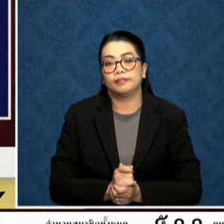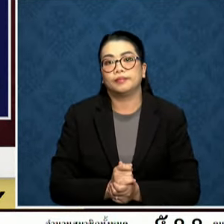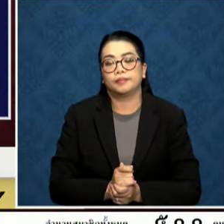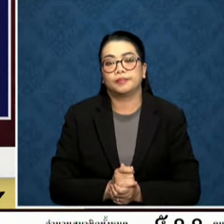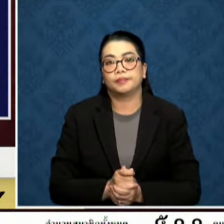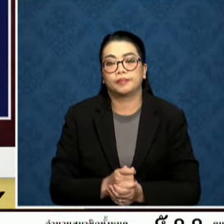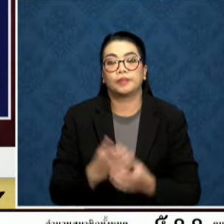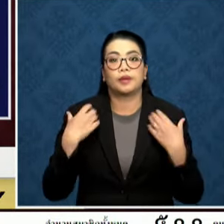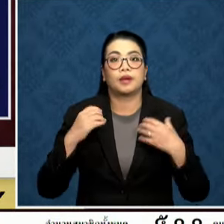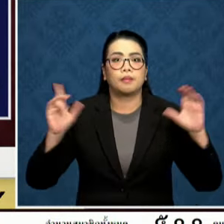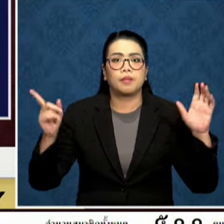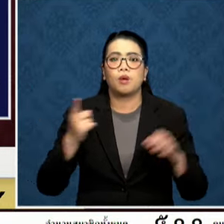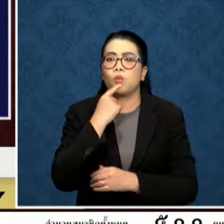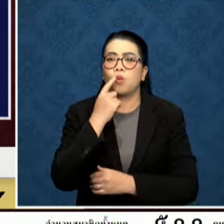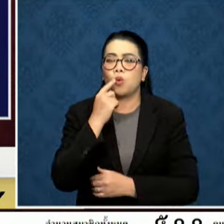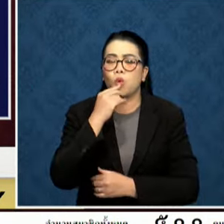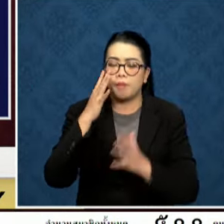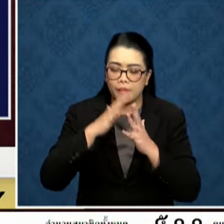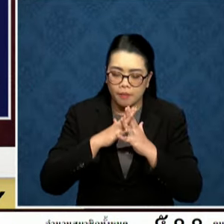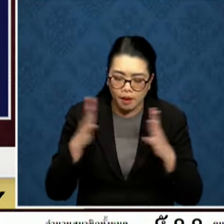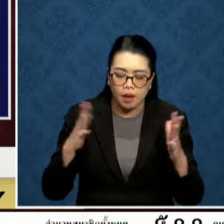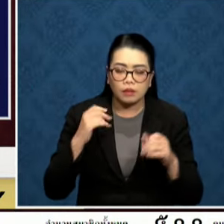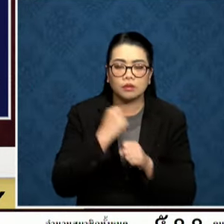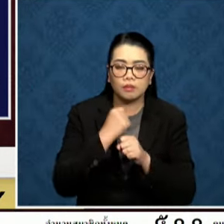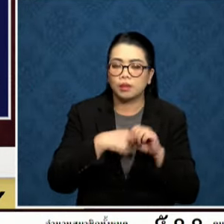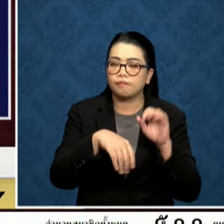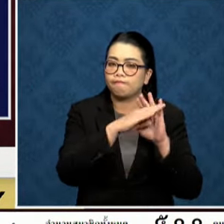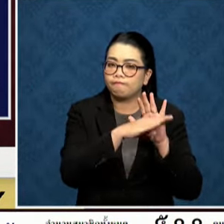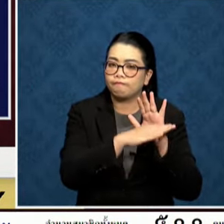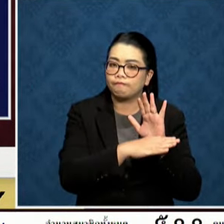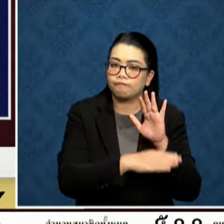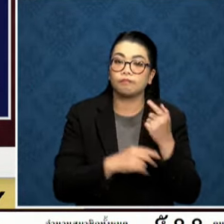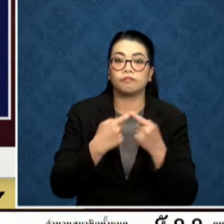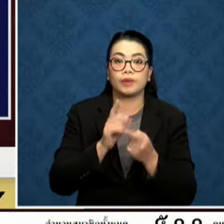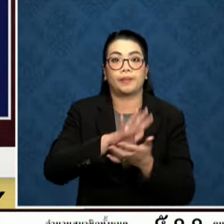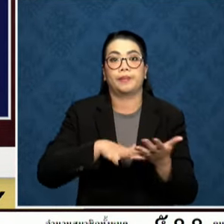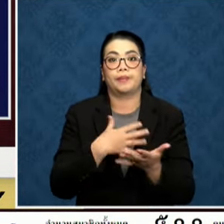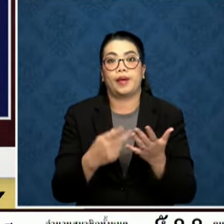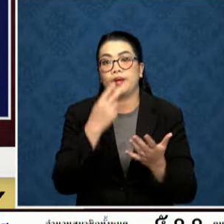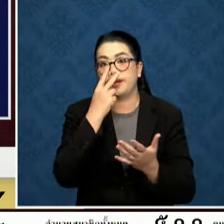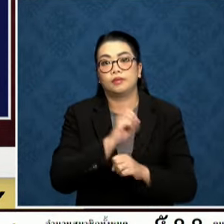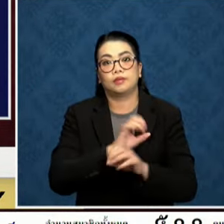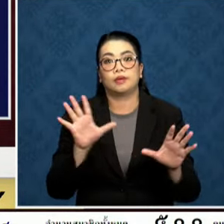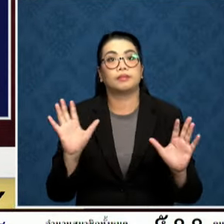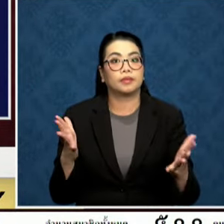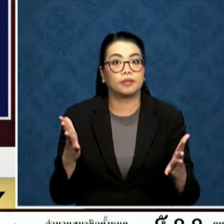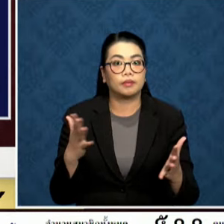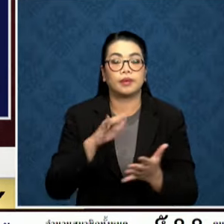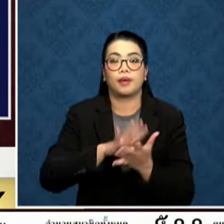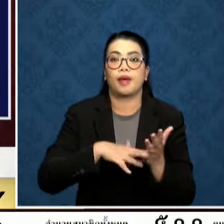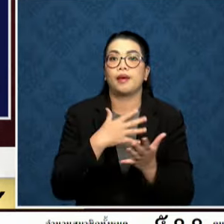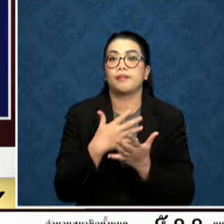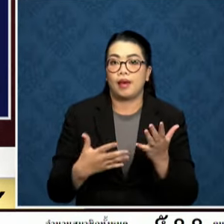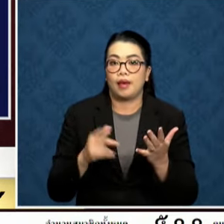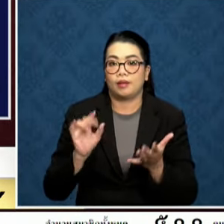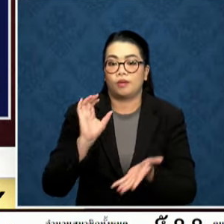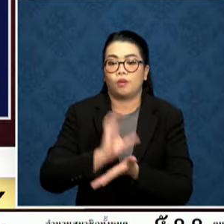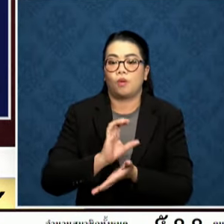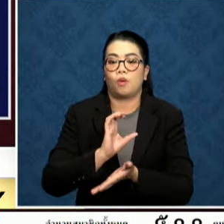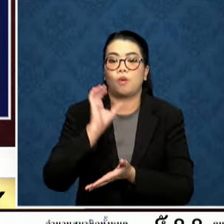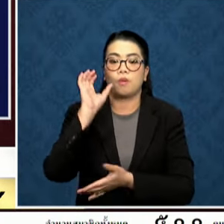คะรัฐบาลพูดเยอะค่ะแถลงเยอะว่าจะทำอะไรโดยที่เรายังไม่เห็นแผนที่ชัดเจนสิ่งที่จะเป็นรูปธรรมหนึ่งเดียวเลยก็คืองบ